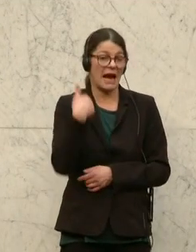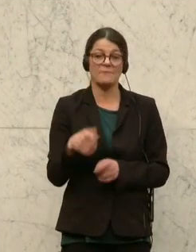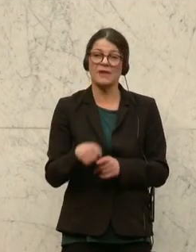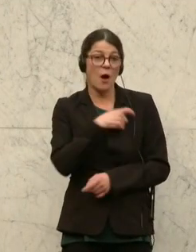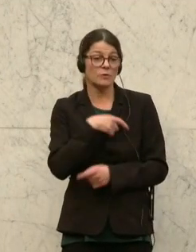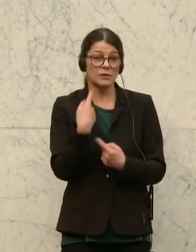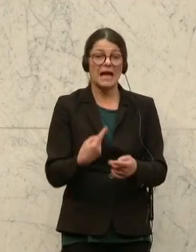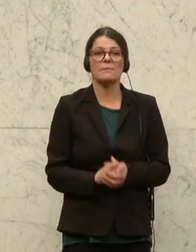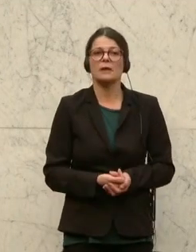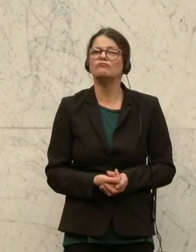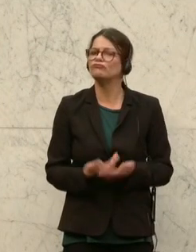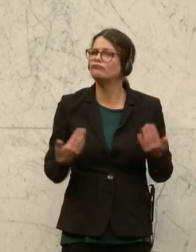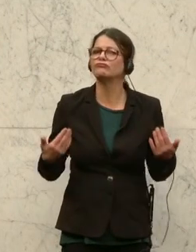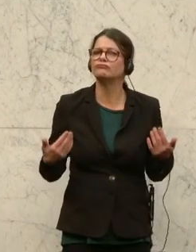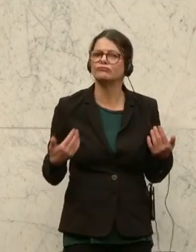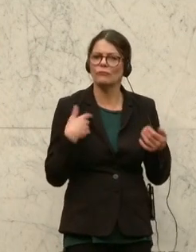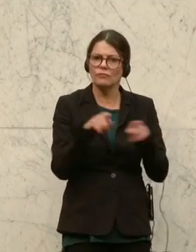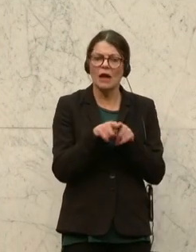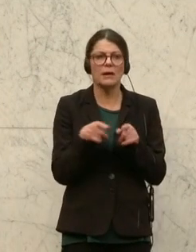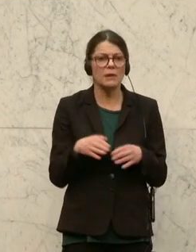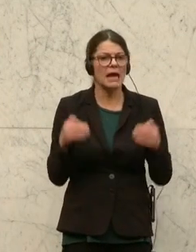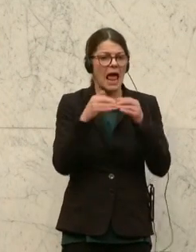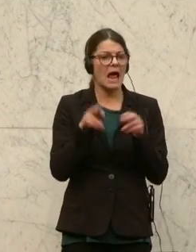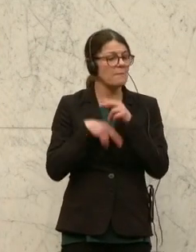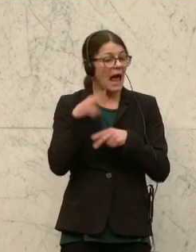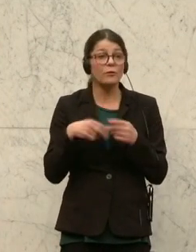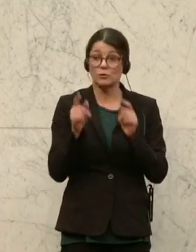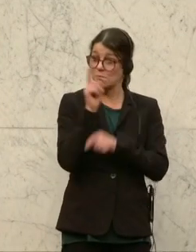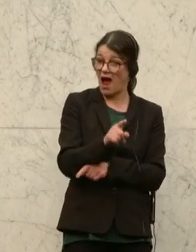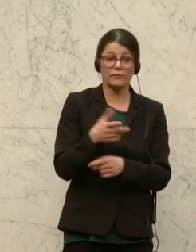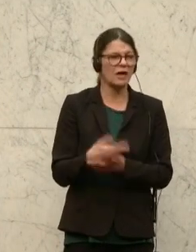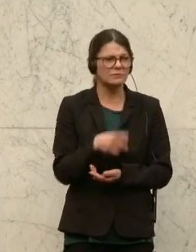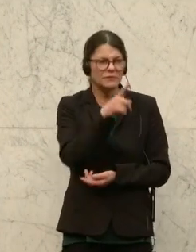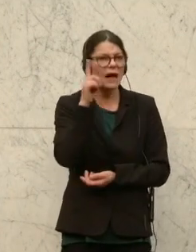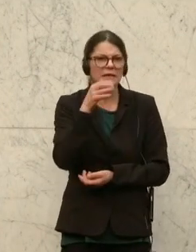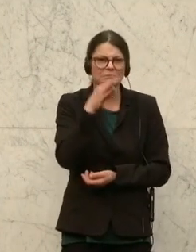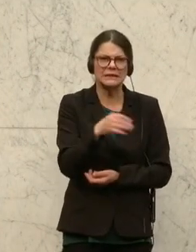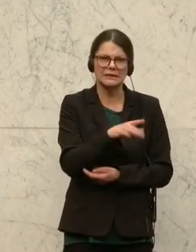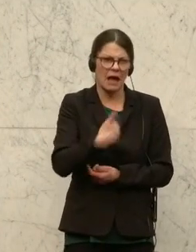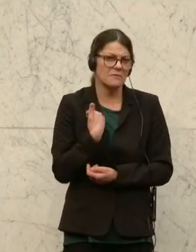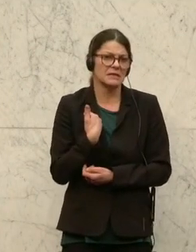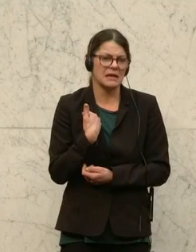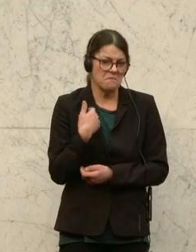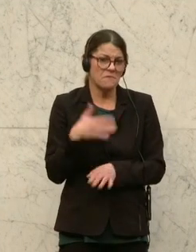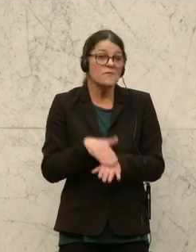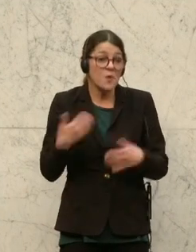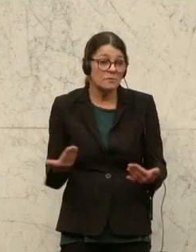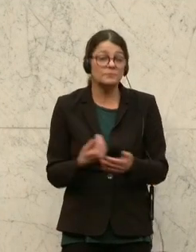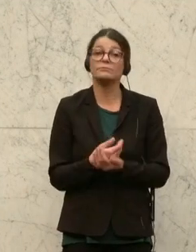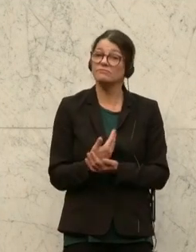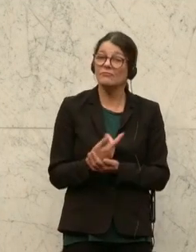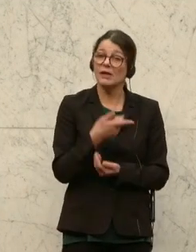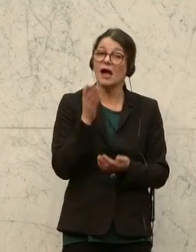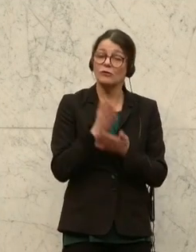Kommissionen selber haben wir natürlich mit der Gleichbehandlungsbeauftragten, das werden Sie besser kennen als ich vermutlich sogar, schon